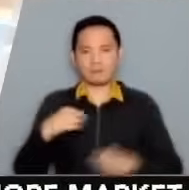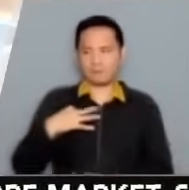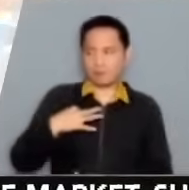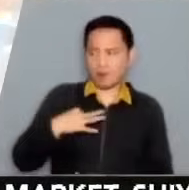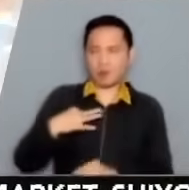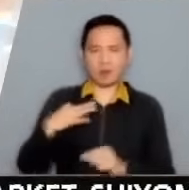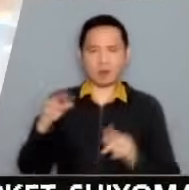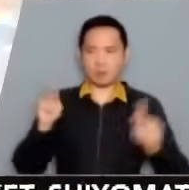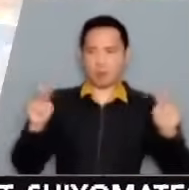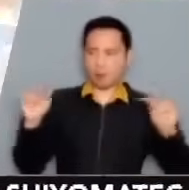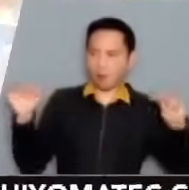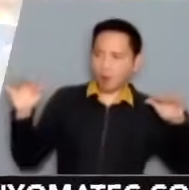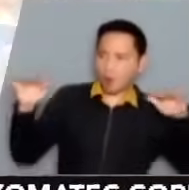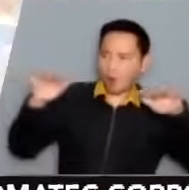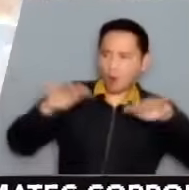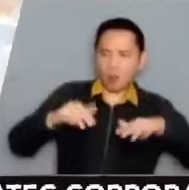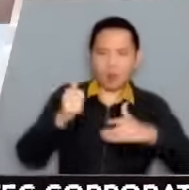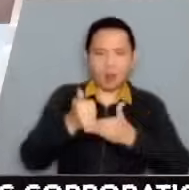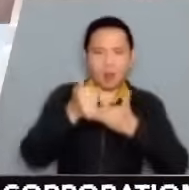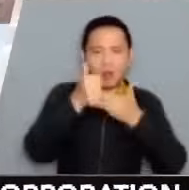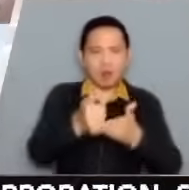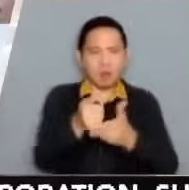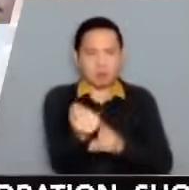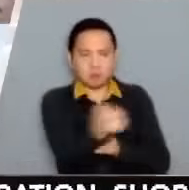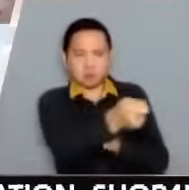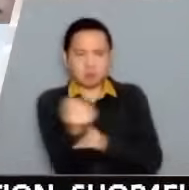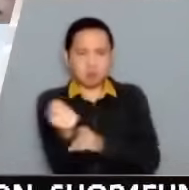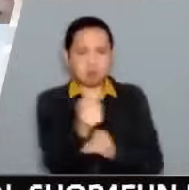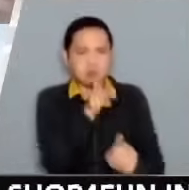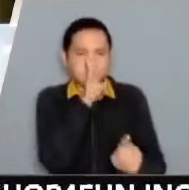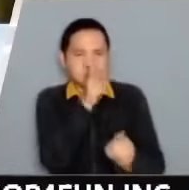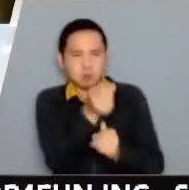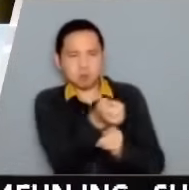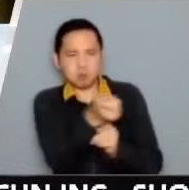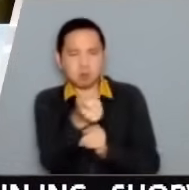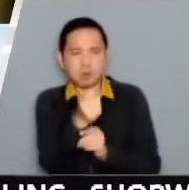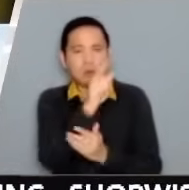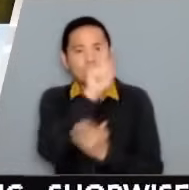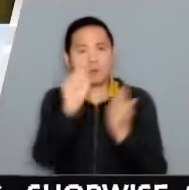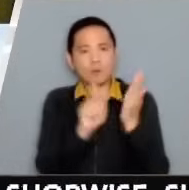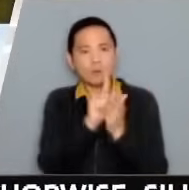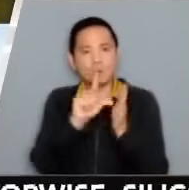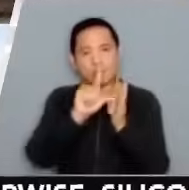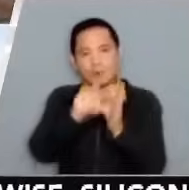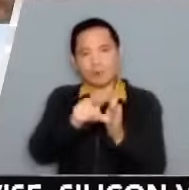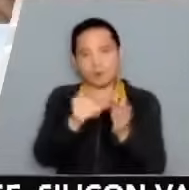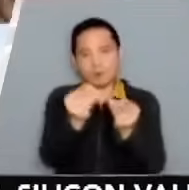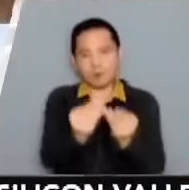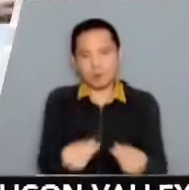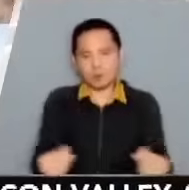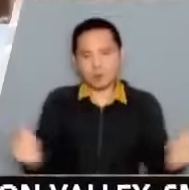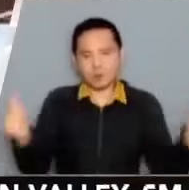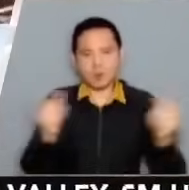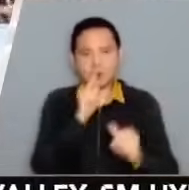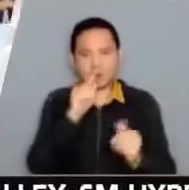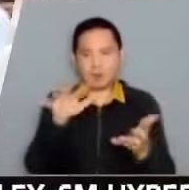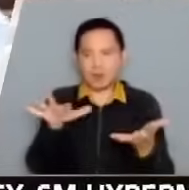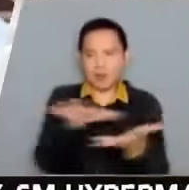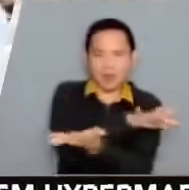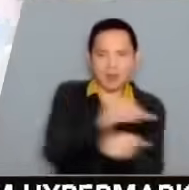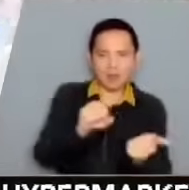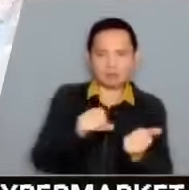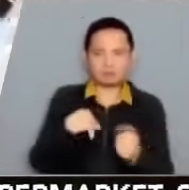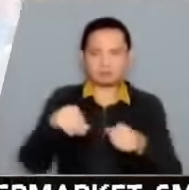ang sunog matapos sa mahigit isang oras. Tumambad ang laki ng pinsala sa tindahan ng LPG. Ang masaklap pa na trap